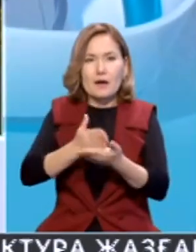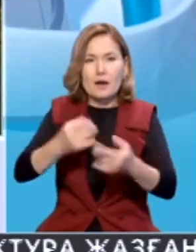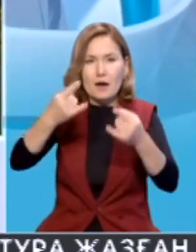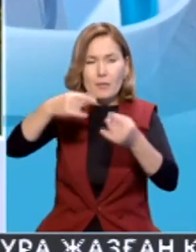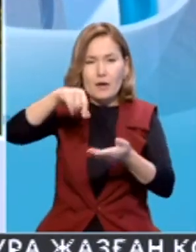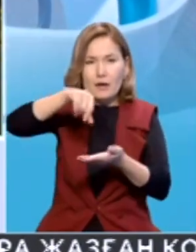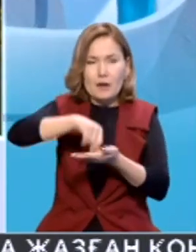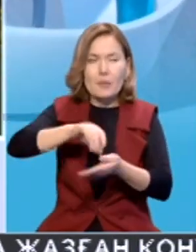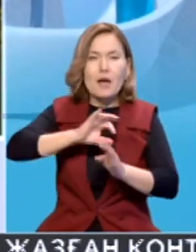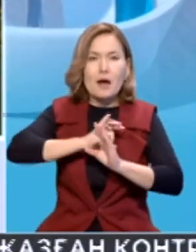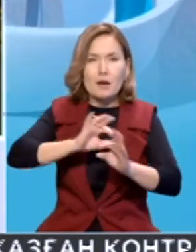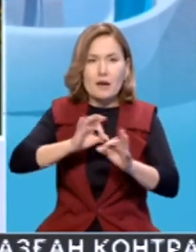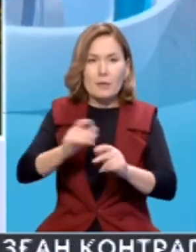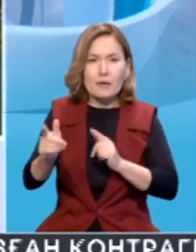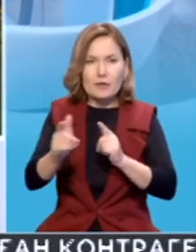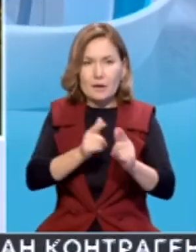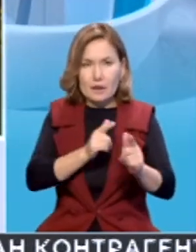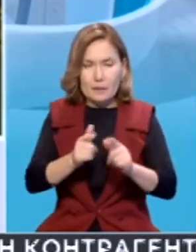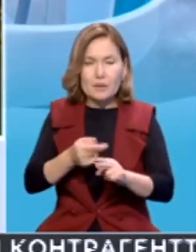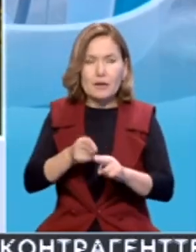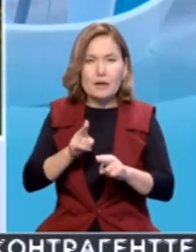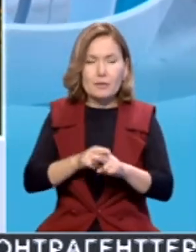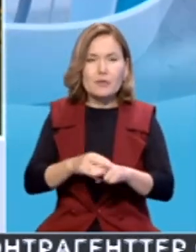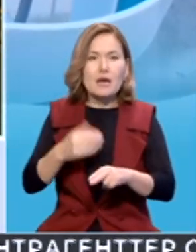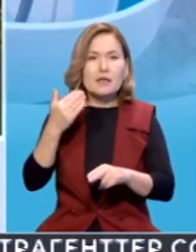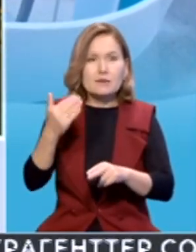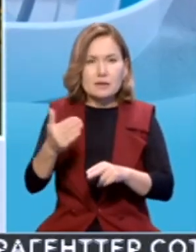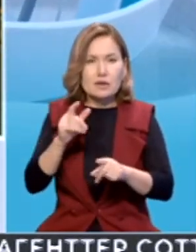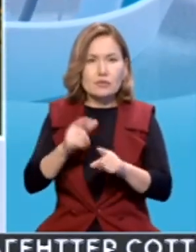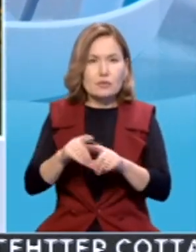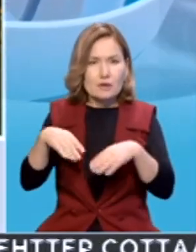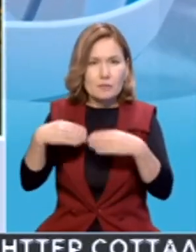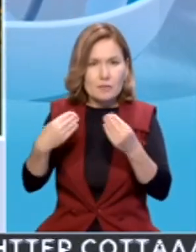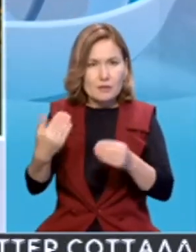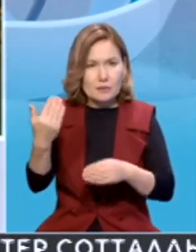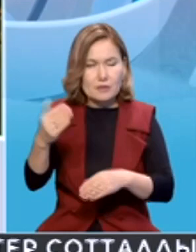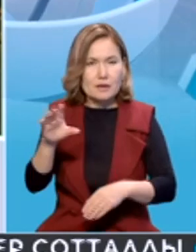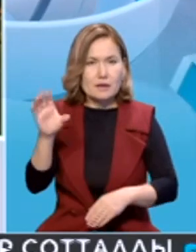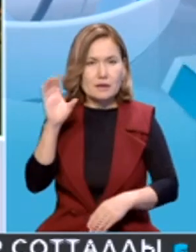Бекенова тақырыпты толықтырсын. Марина, сіз эфирдесіз.